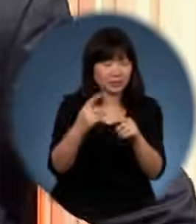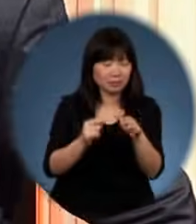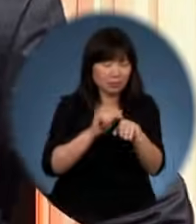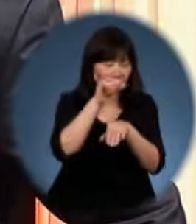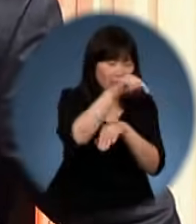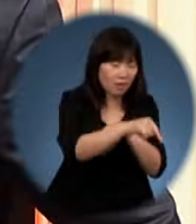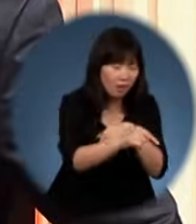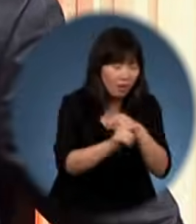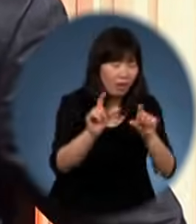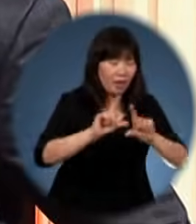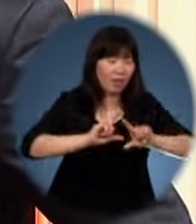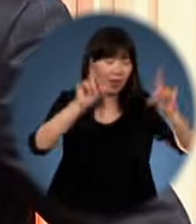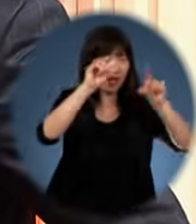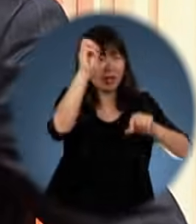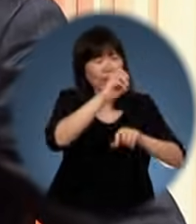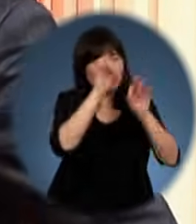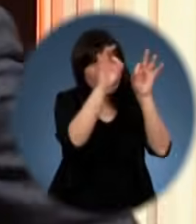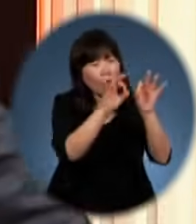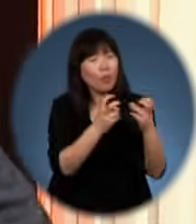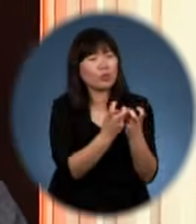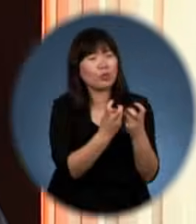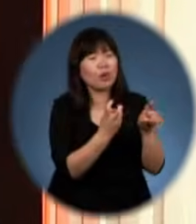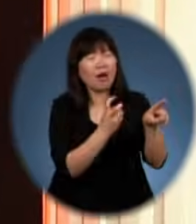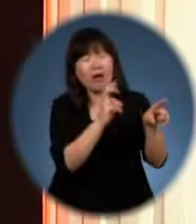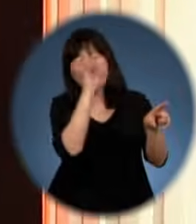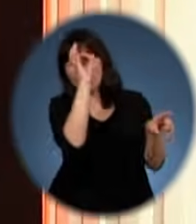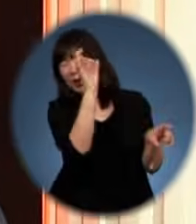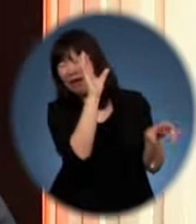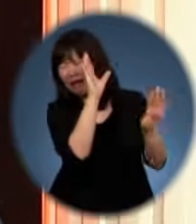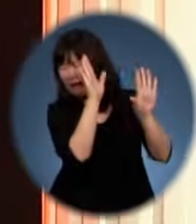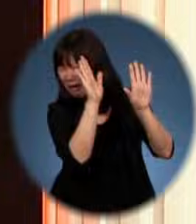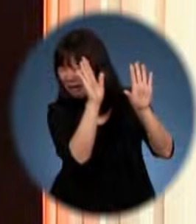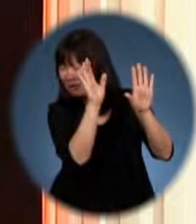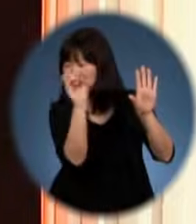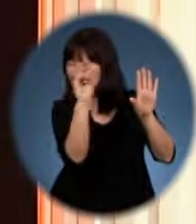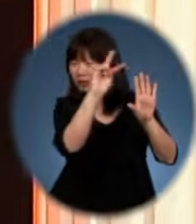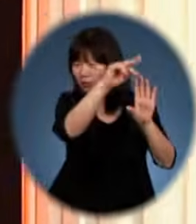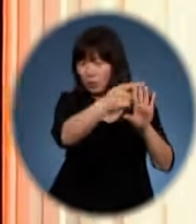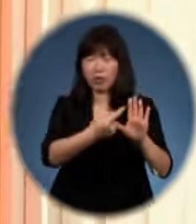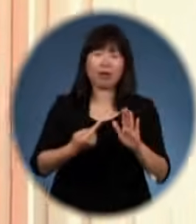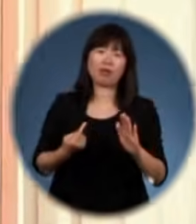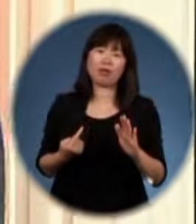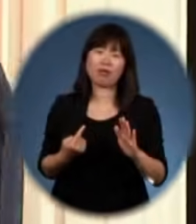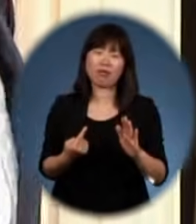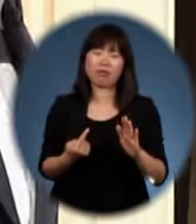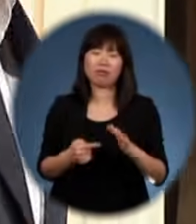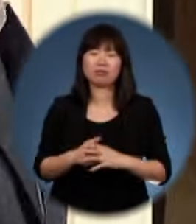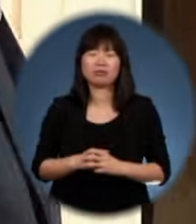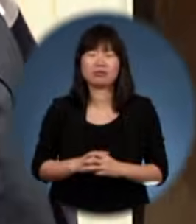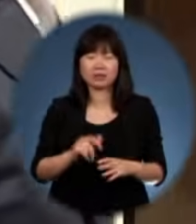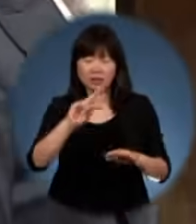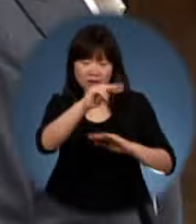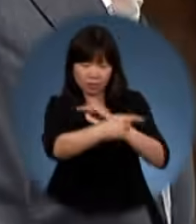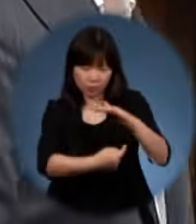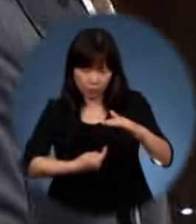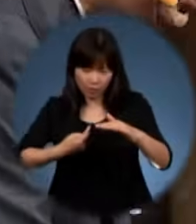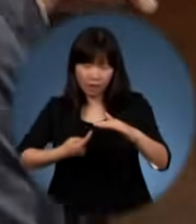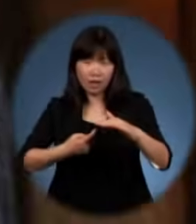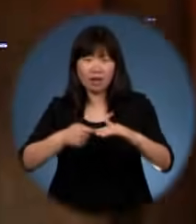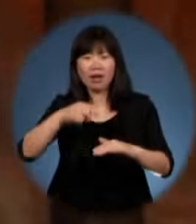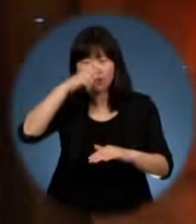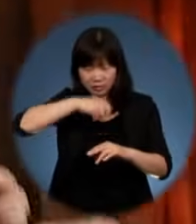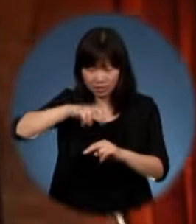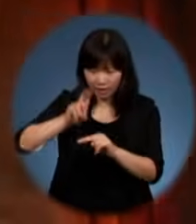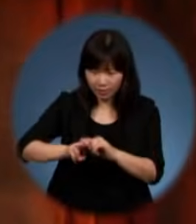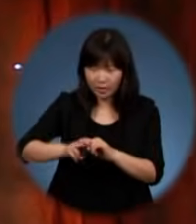어떻게 될까요 못보게 찍어도 태양을 그래서 되게 다시 돌아온다는 거에요 가시도록 다시 돌아와서 그냥 그게